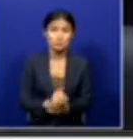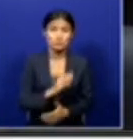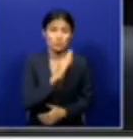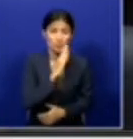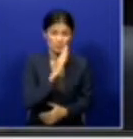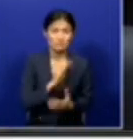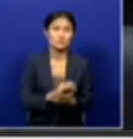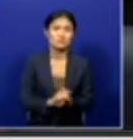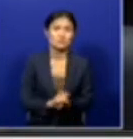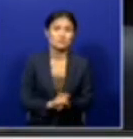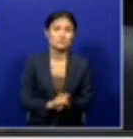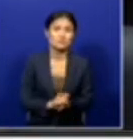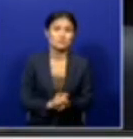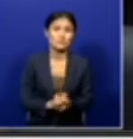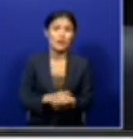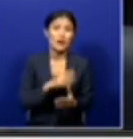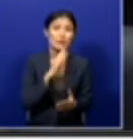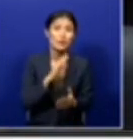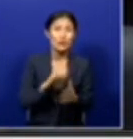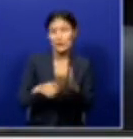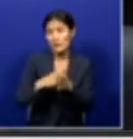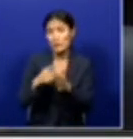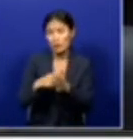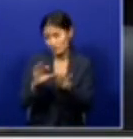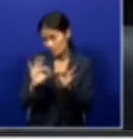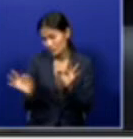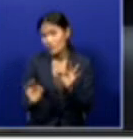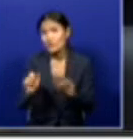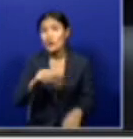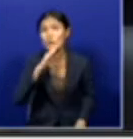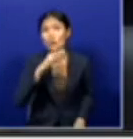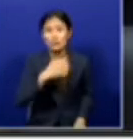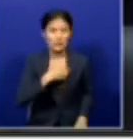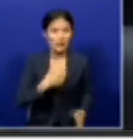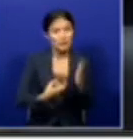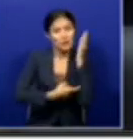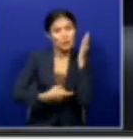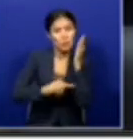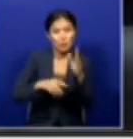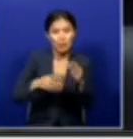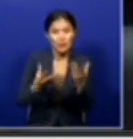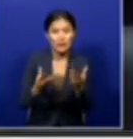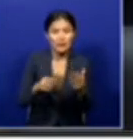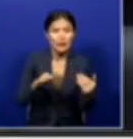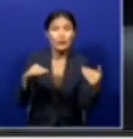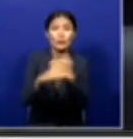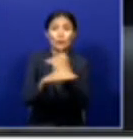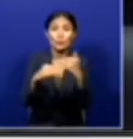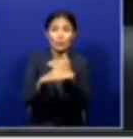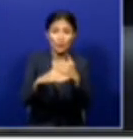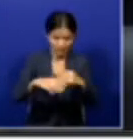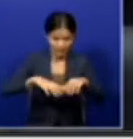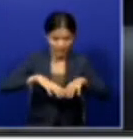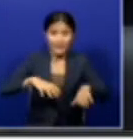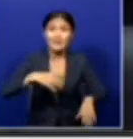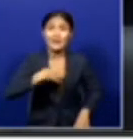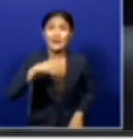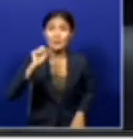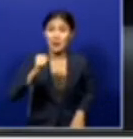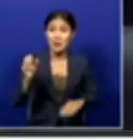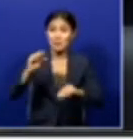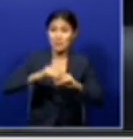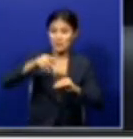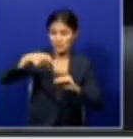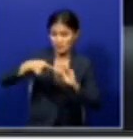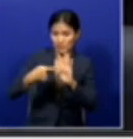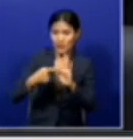ท้ายในหลักการและเหตุผลท่านน่ะถ้าท่านจะไปทำถนนลาดยางอ่ะไม่ต้องไปเพิ่มมันพาราน่ะผมเชื่อว่าวิศวกรไม่มี